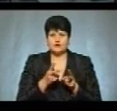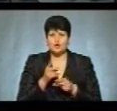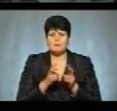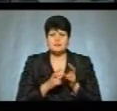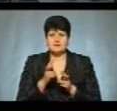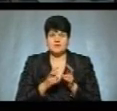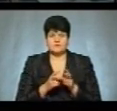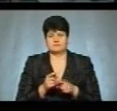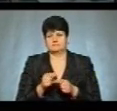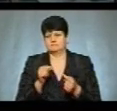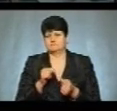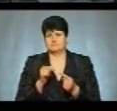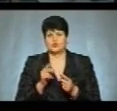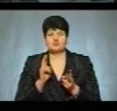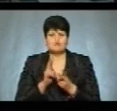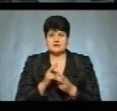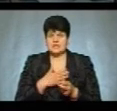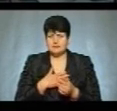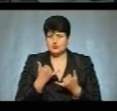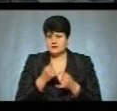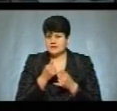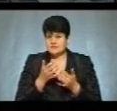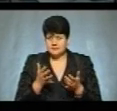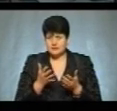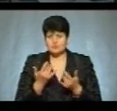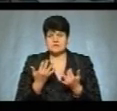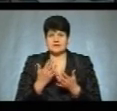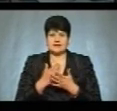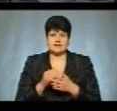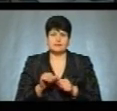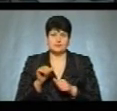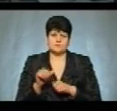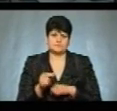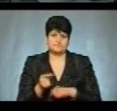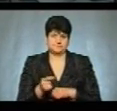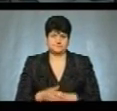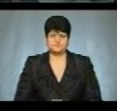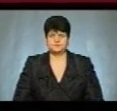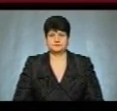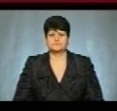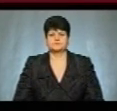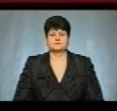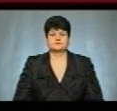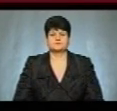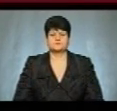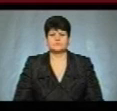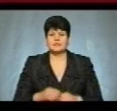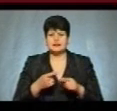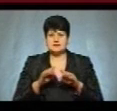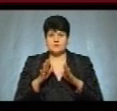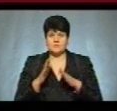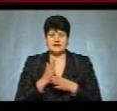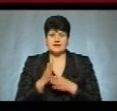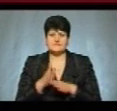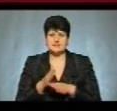підприємство, заперечує. Зустрітися з нами сьогодні не зміг, оскільки перебуває за межами Тернополя. На даний момент йде